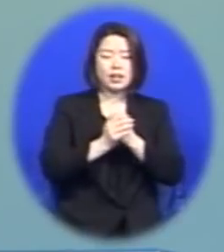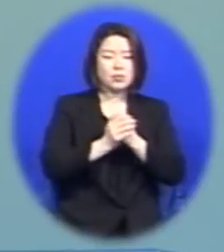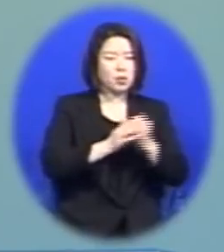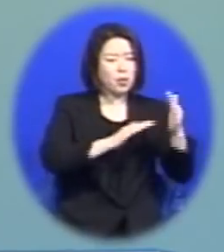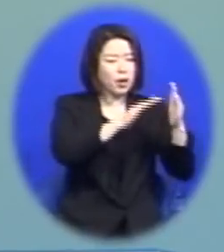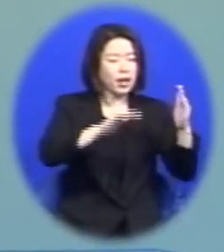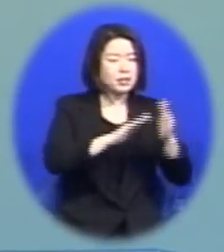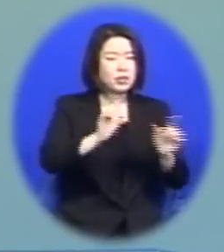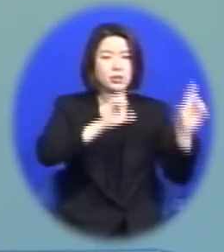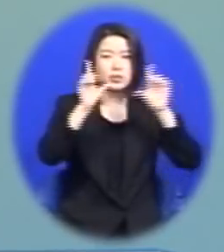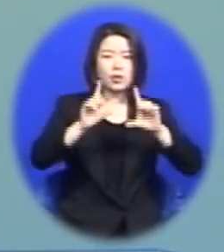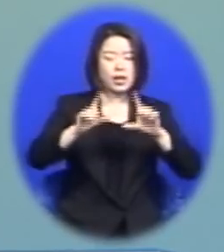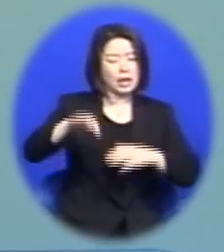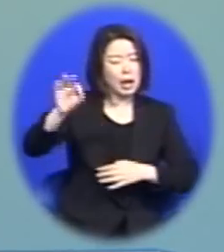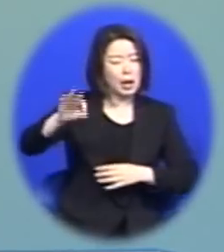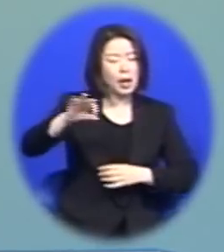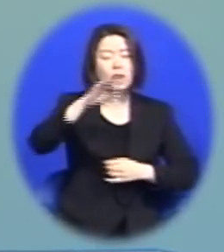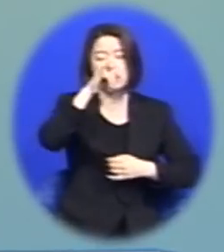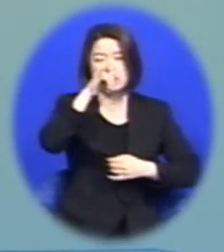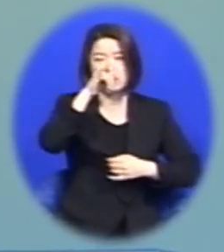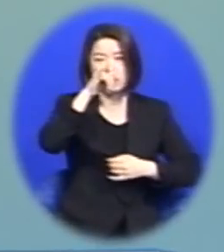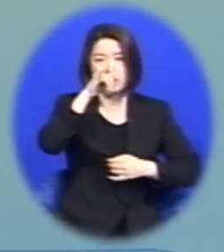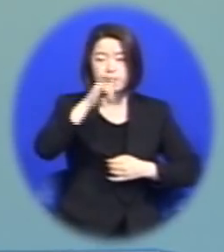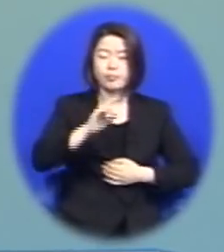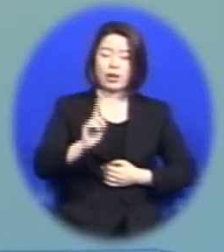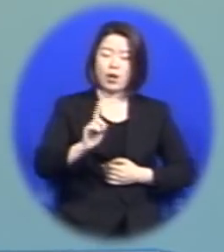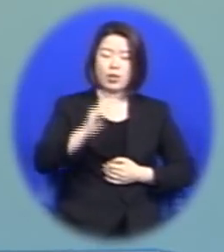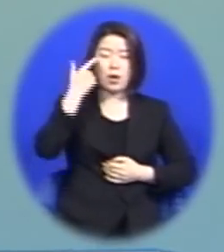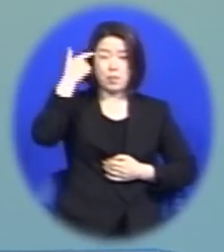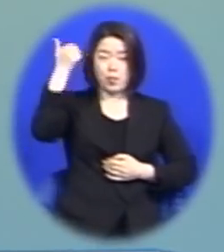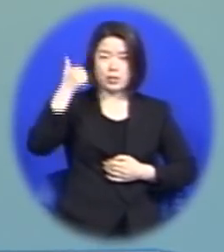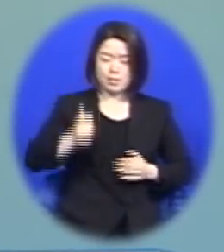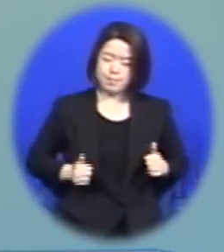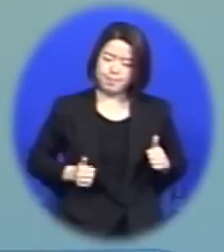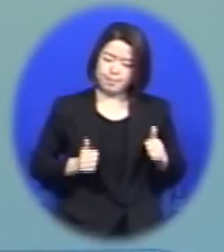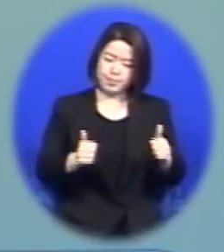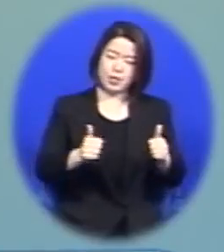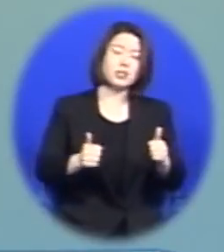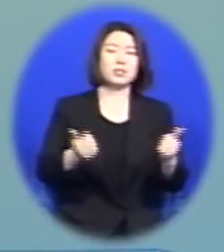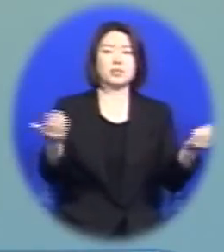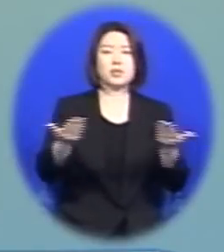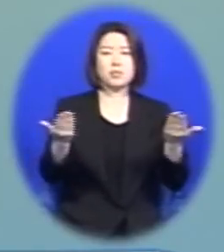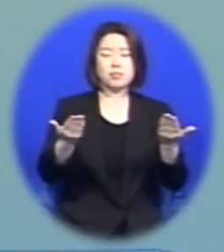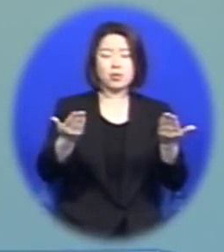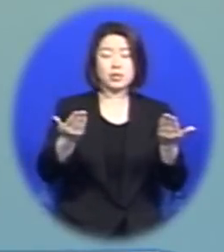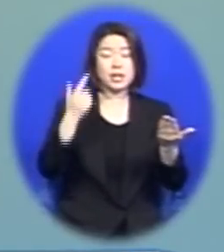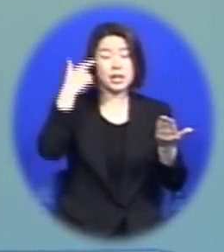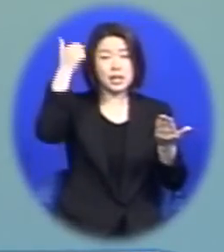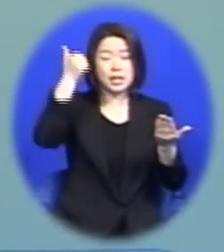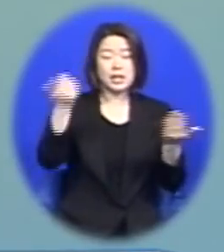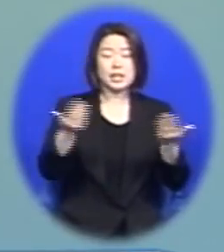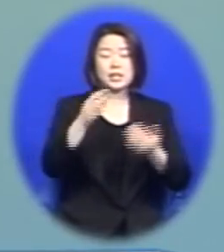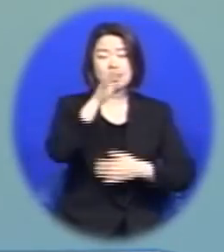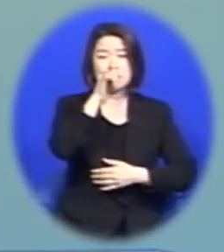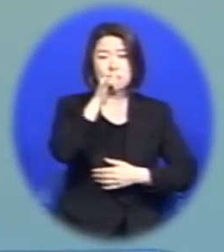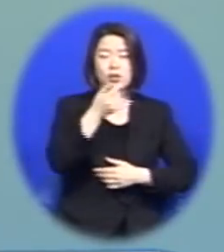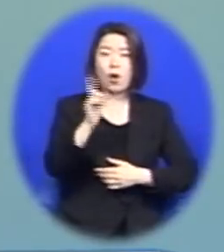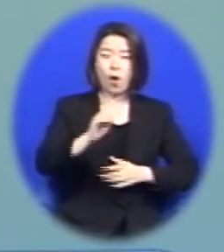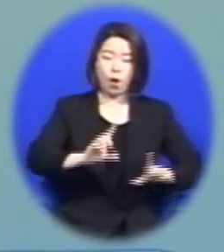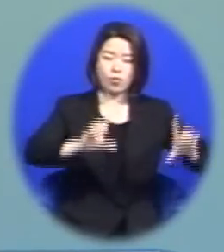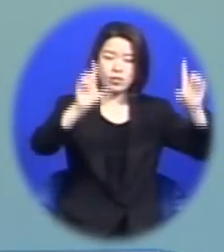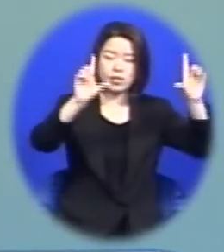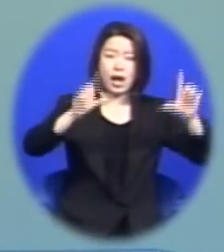목사님이 열심히 목회를 잘 하시는 분이신데 어느날 아들과 함께 식사할 시간이